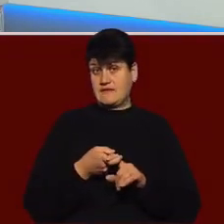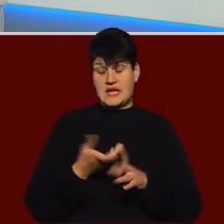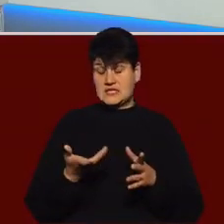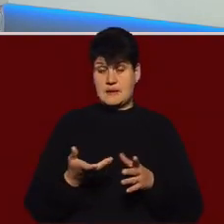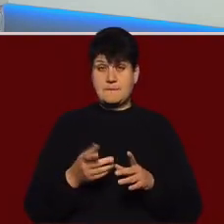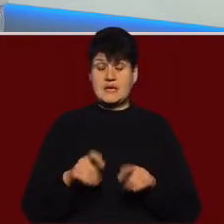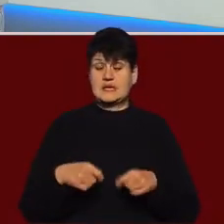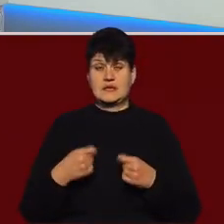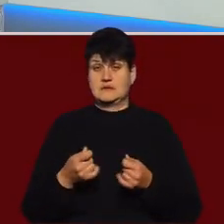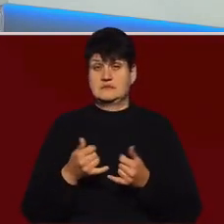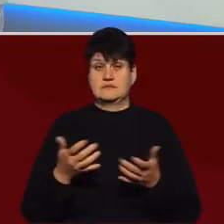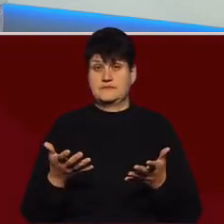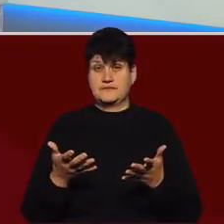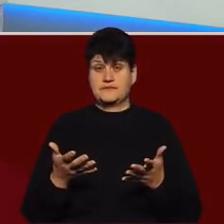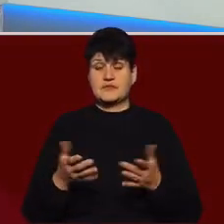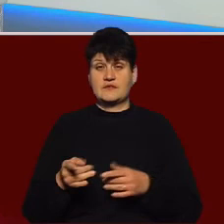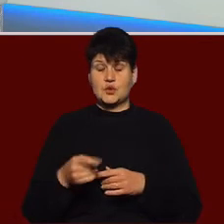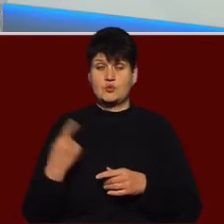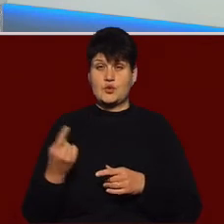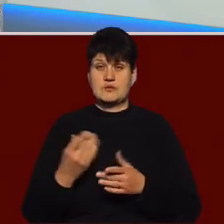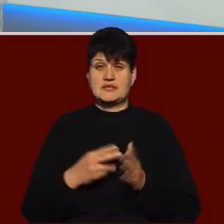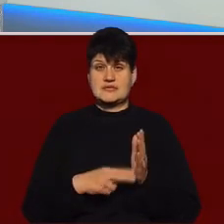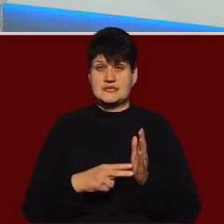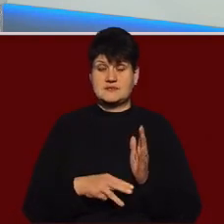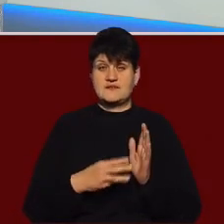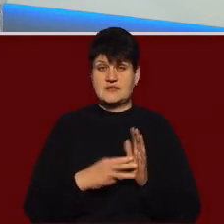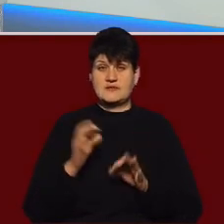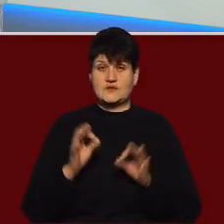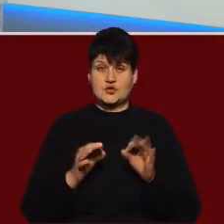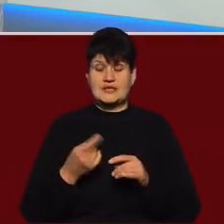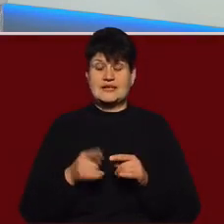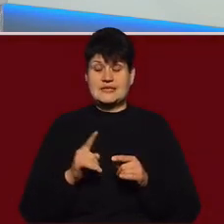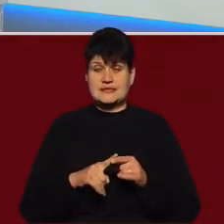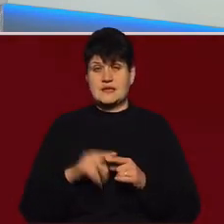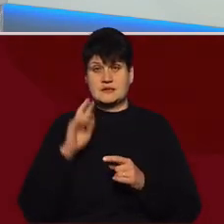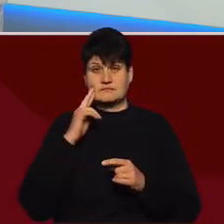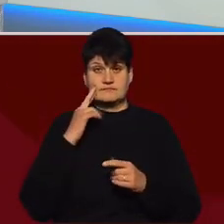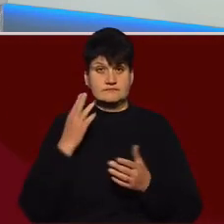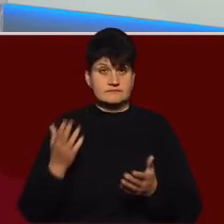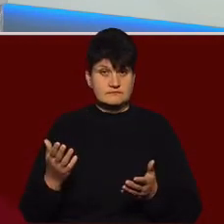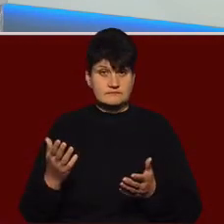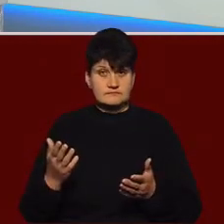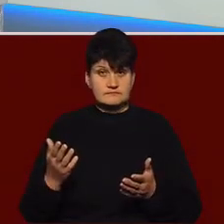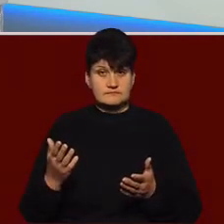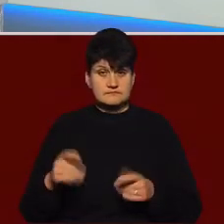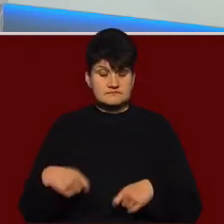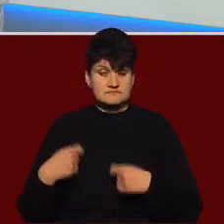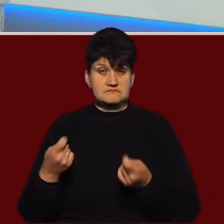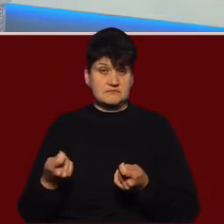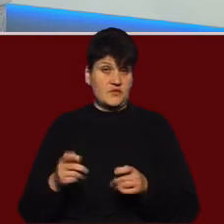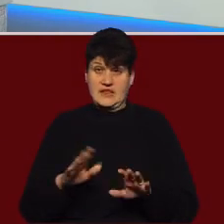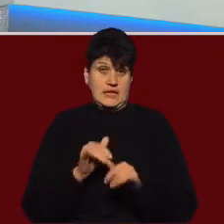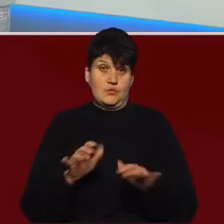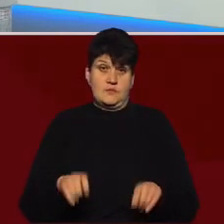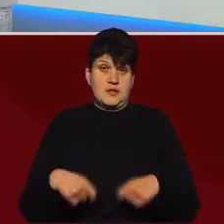ну, зокрема, в Тернопільській області 78% це є статевий шлях передачі. Тобто він не передасть далі